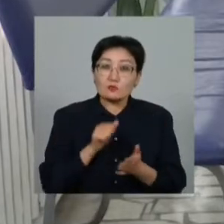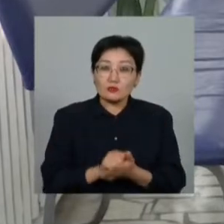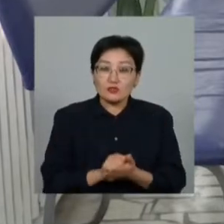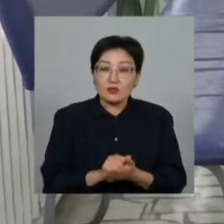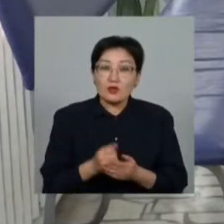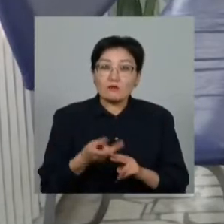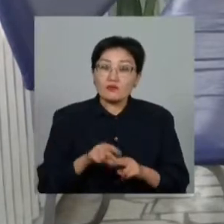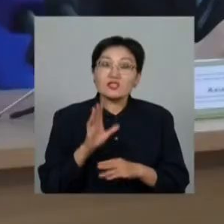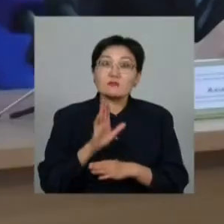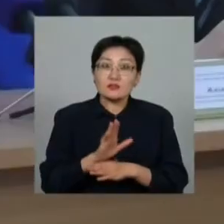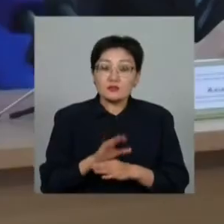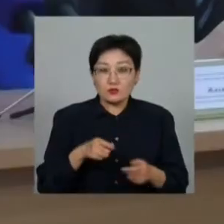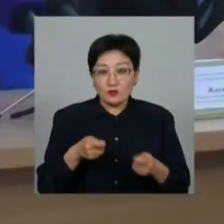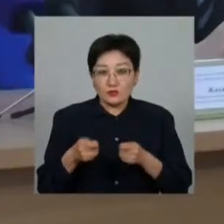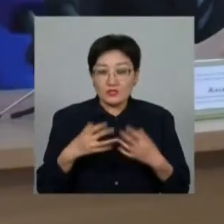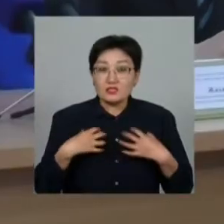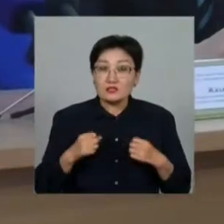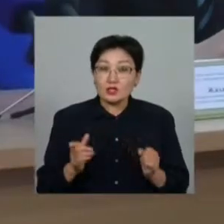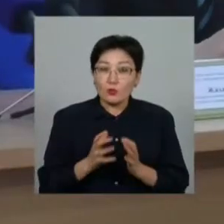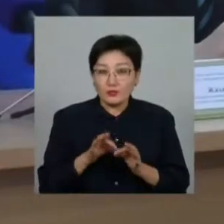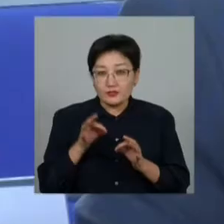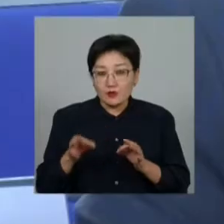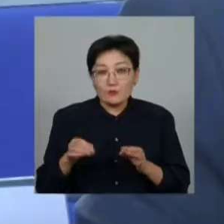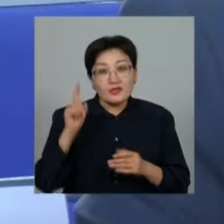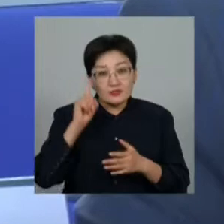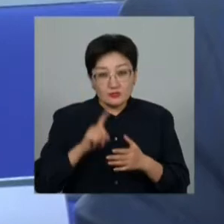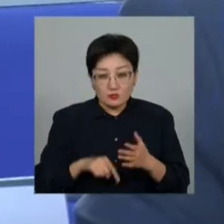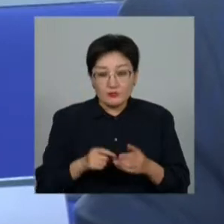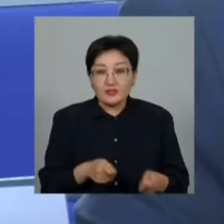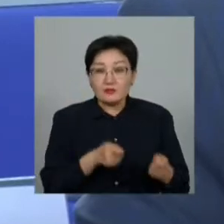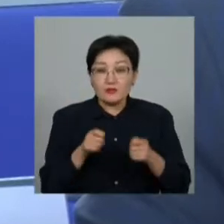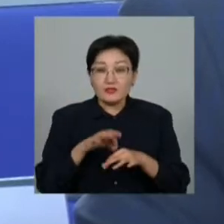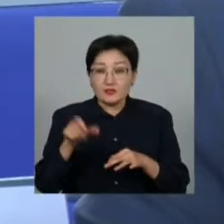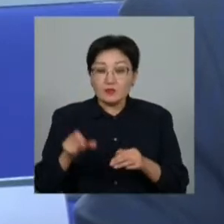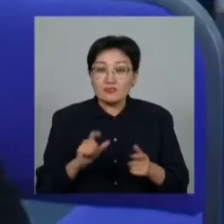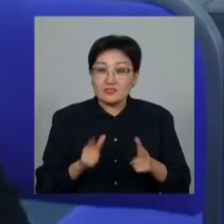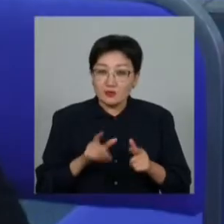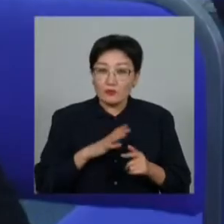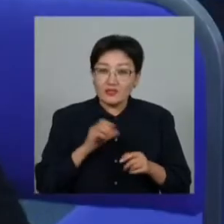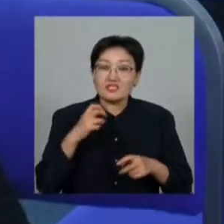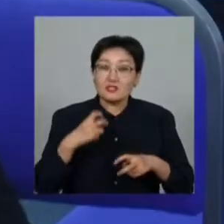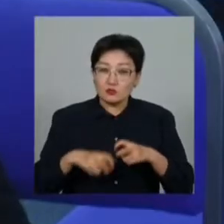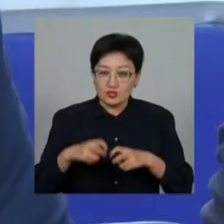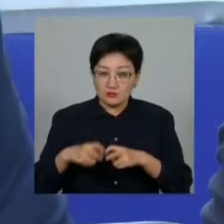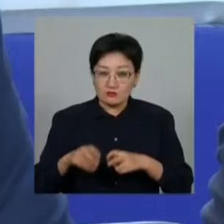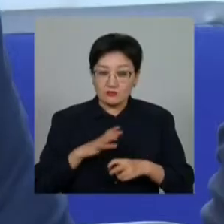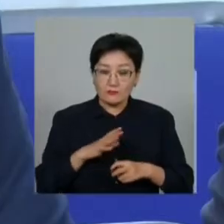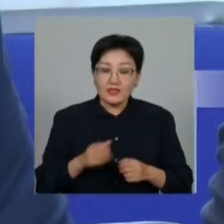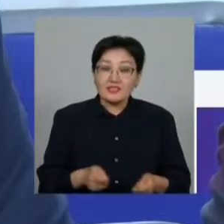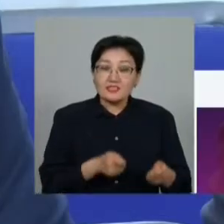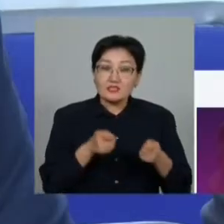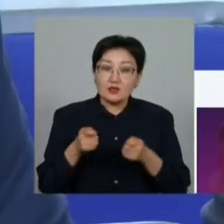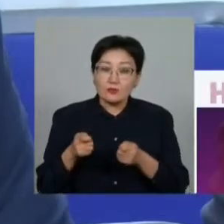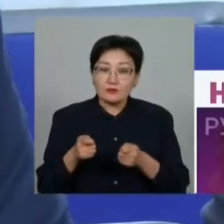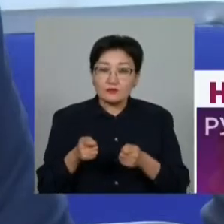вот-вот приказ управление здравоохранения области признали что при перевозке пациенты к действительно были нарушения транспортировка по